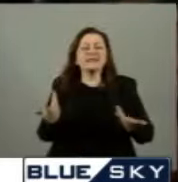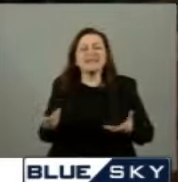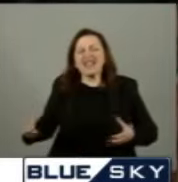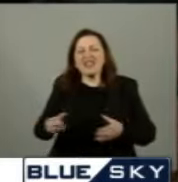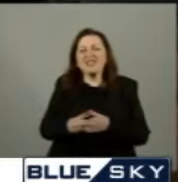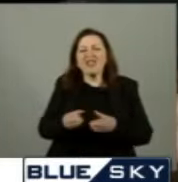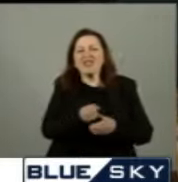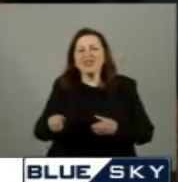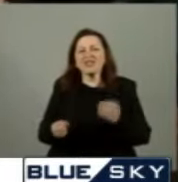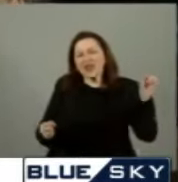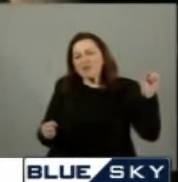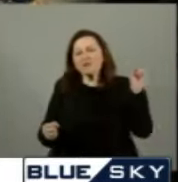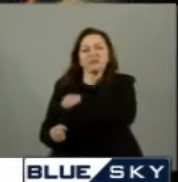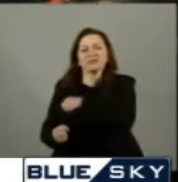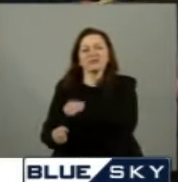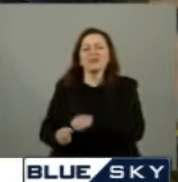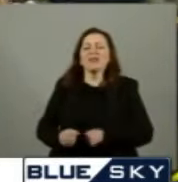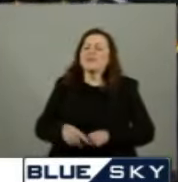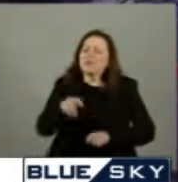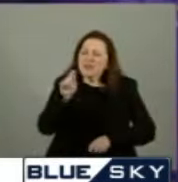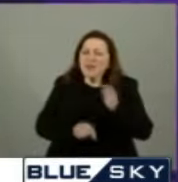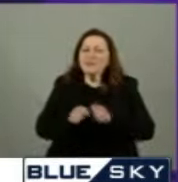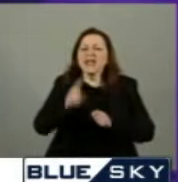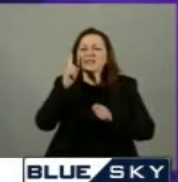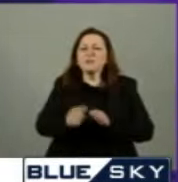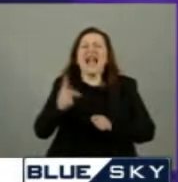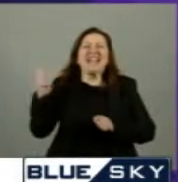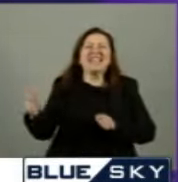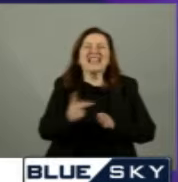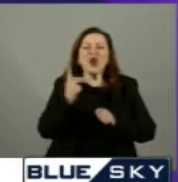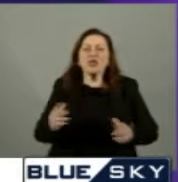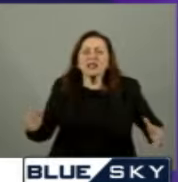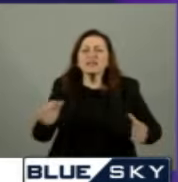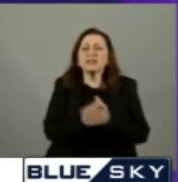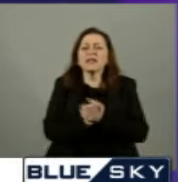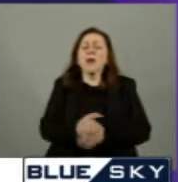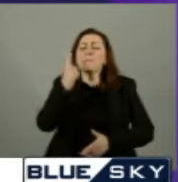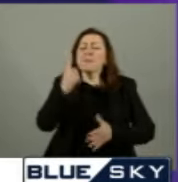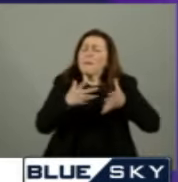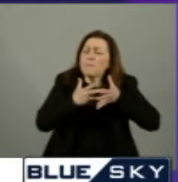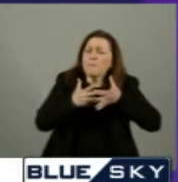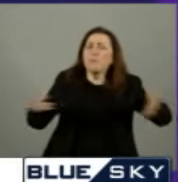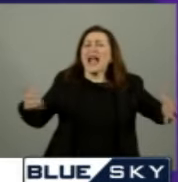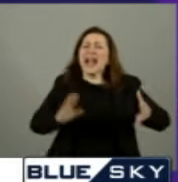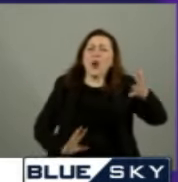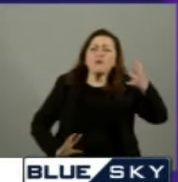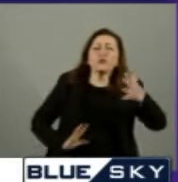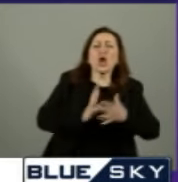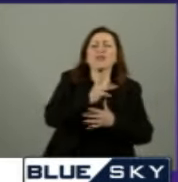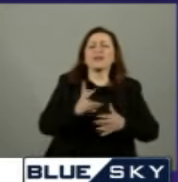μια μεγάλη, αυτοδύναμη, κοινωνική συμμαχία. Την μία μεγάλη